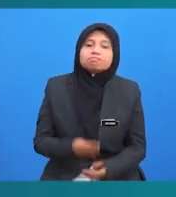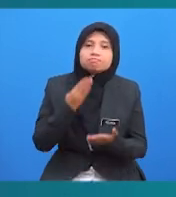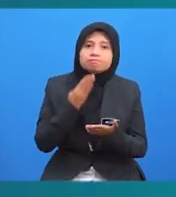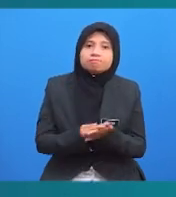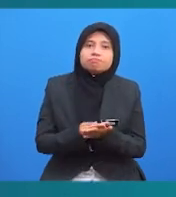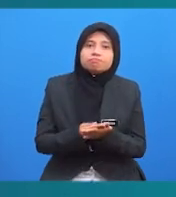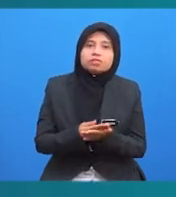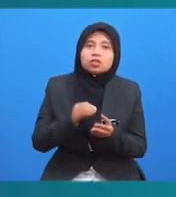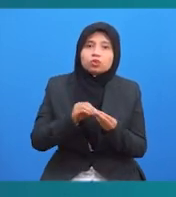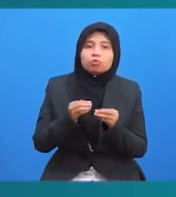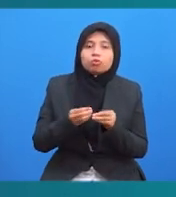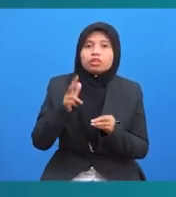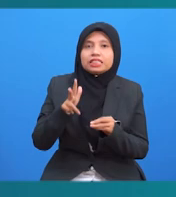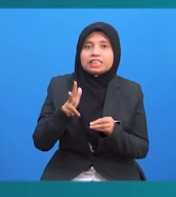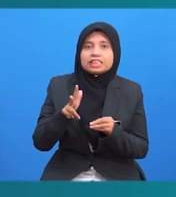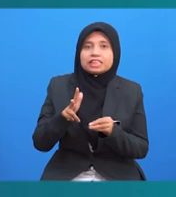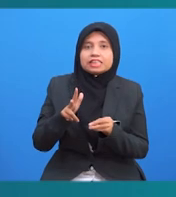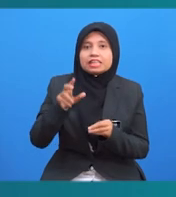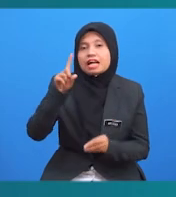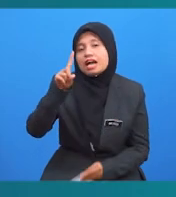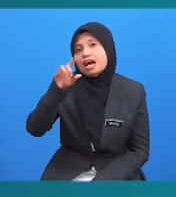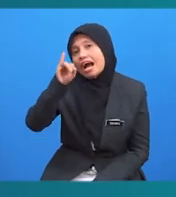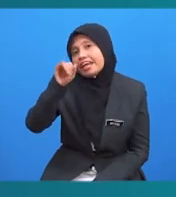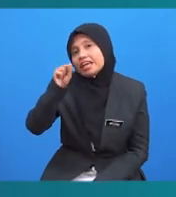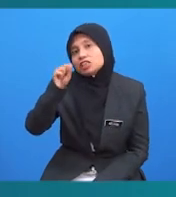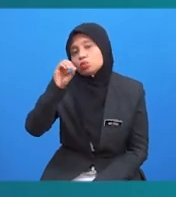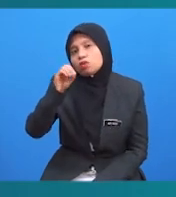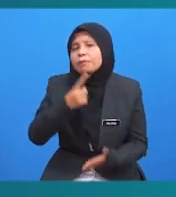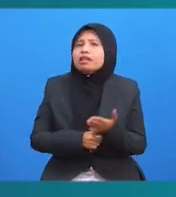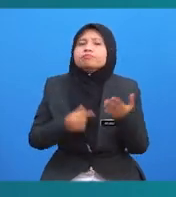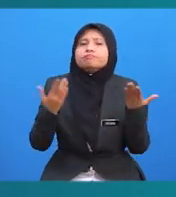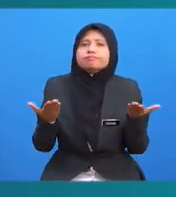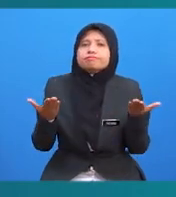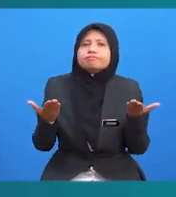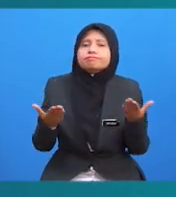Baiklah, yang ketiga adalah ISO. Apa itu ISO?